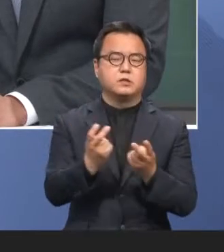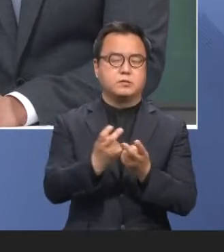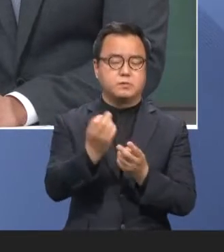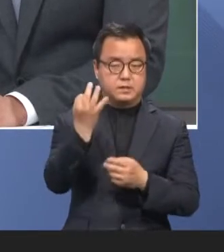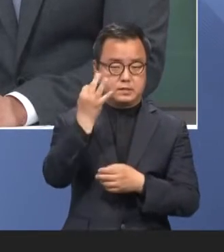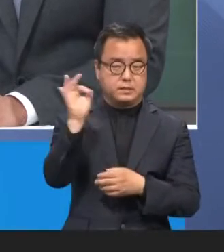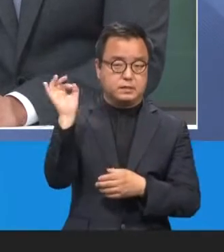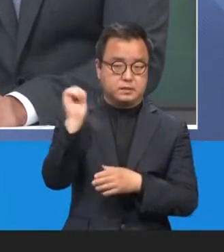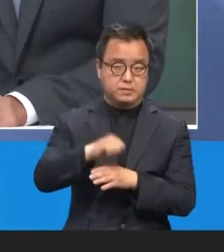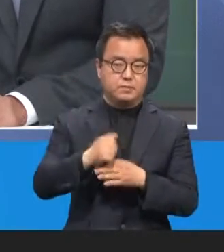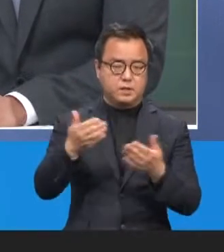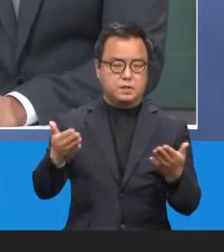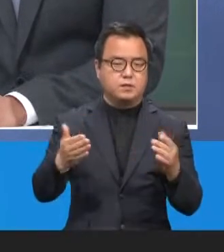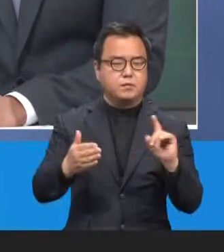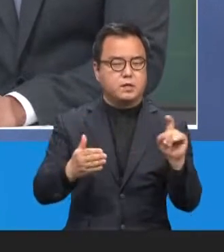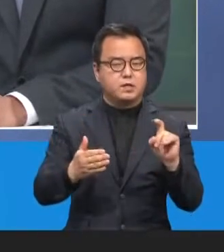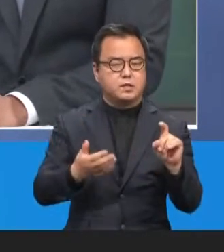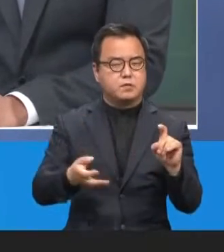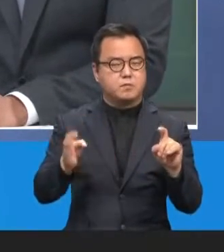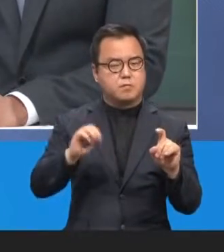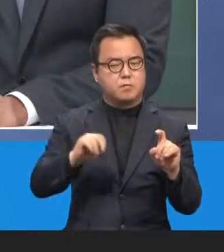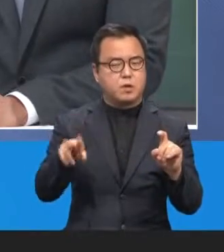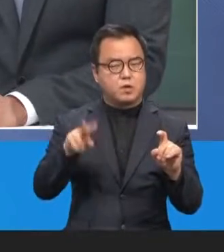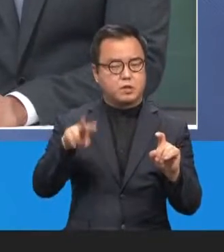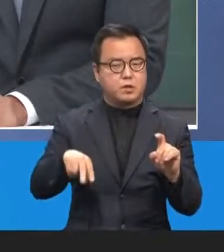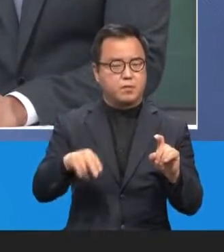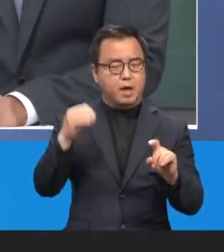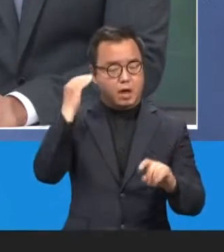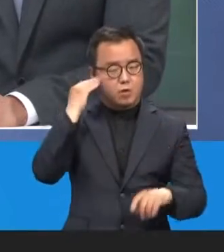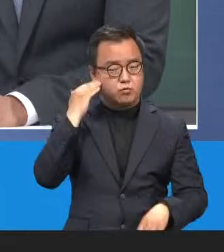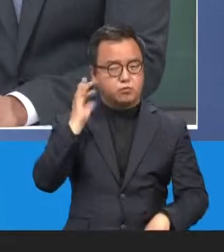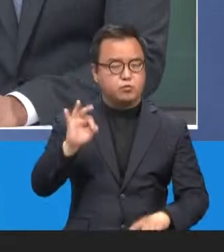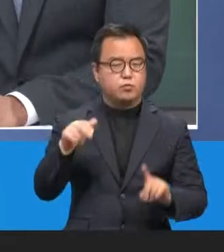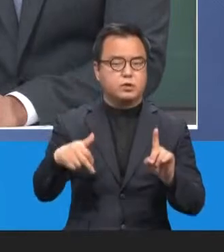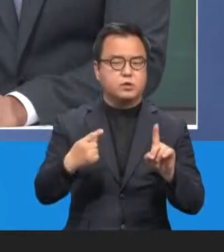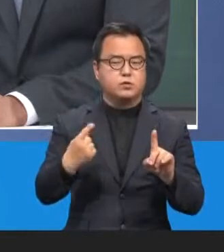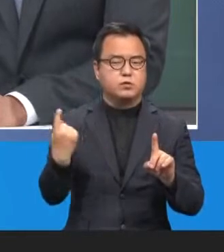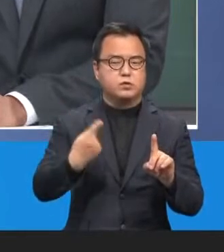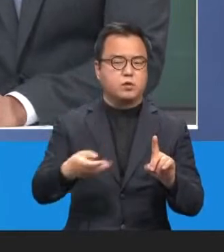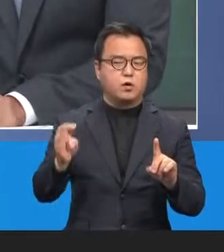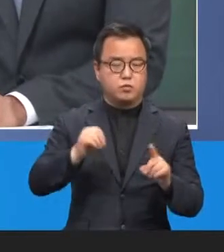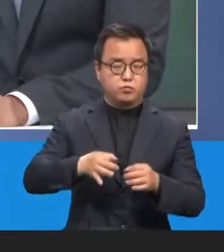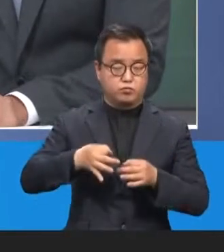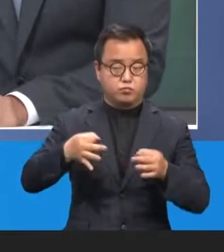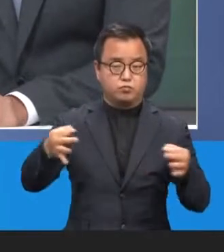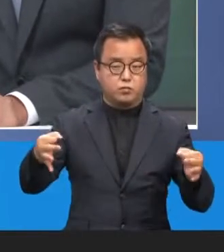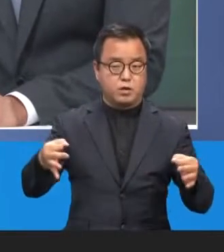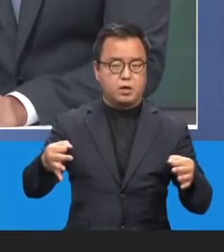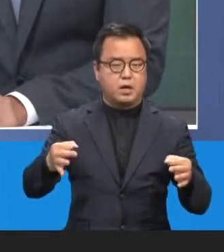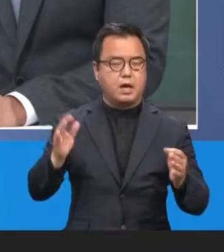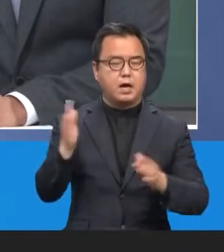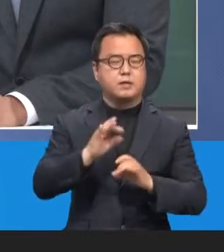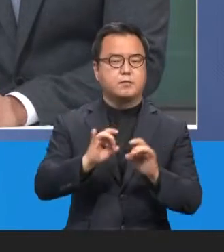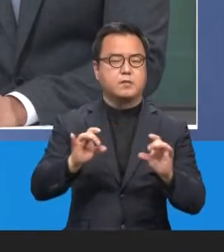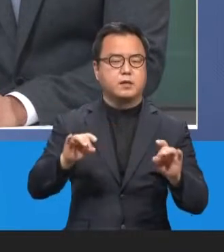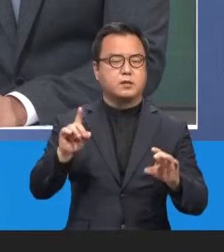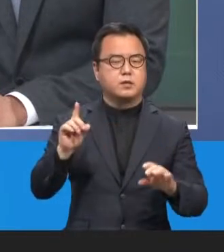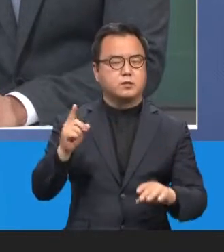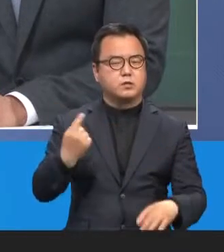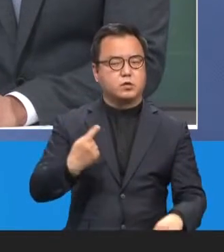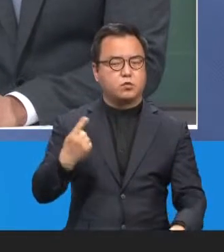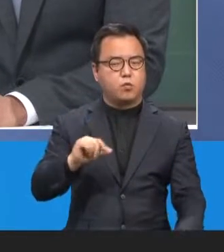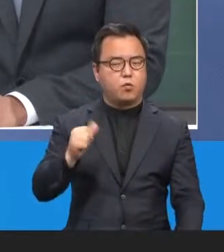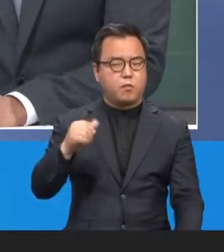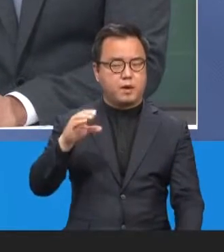10억 달러 우리돈 1 1조 1000억원 정도 투입되는 데요 학생마다 1500만원 정도 수혜를 보게 됩니다 학생들이 탕감 만든